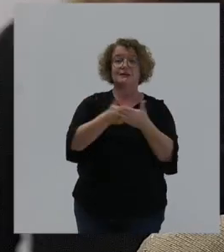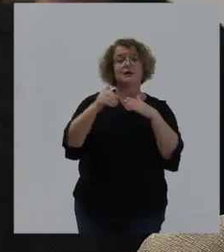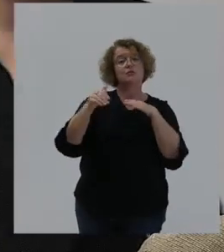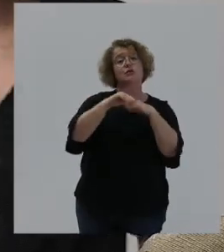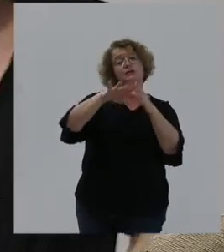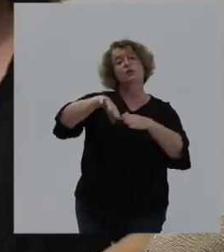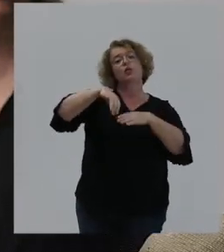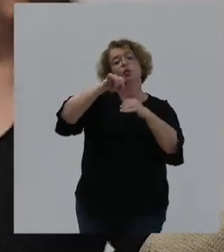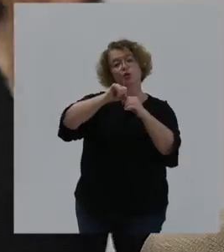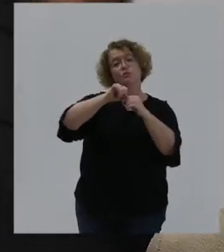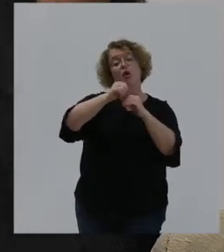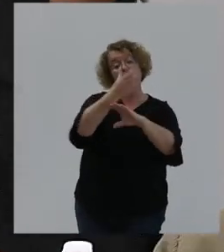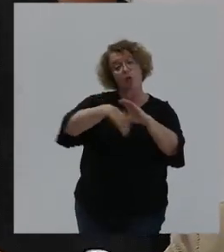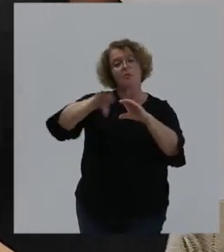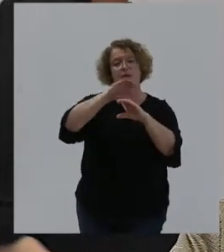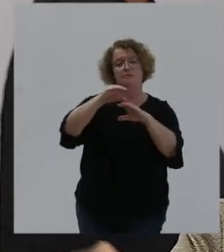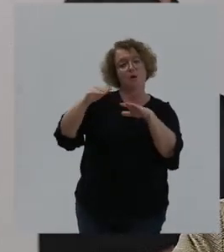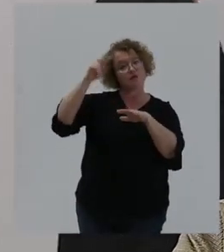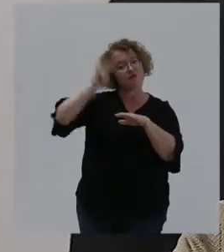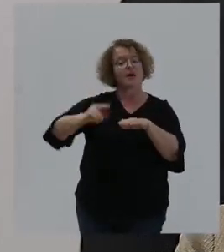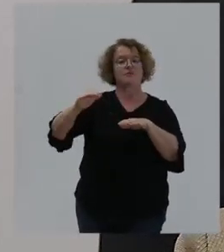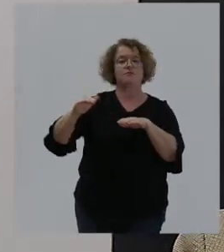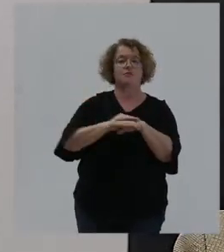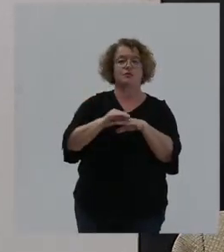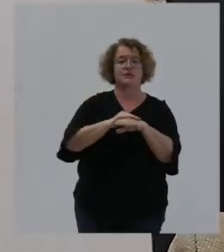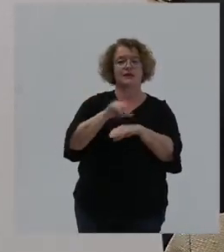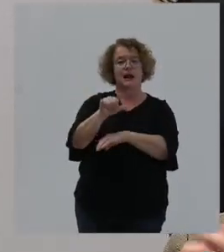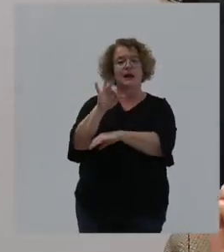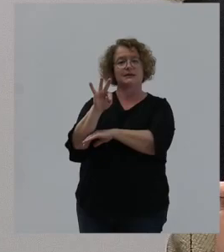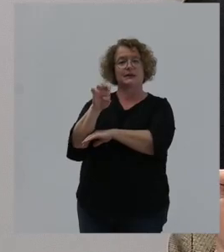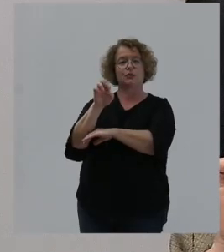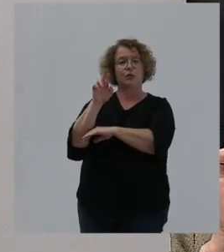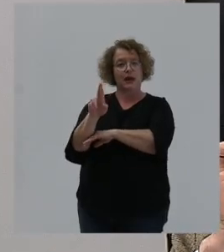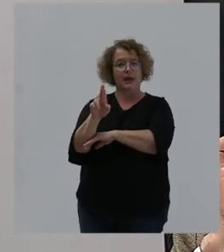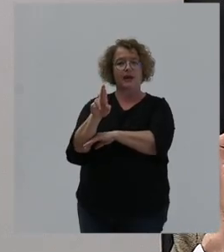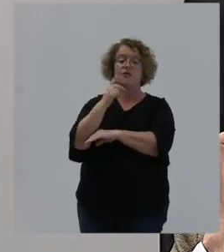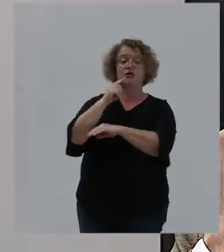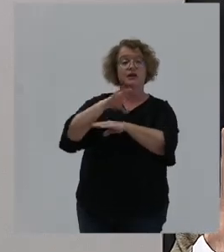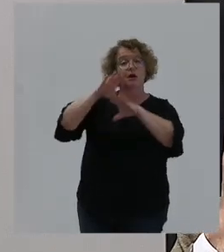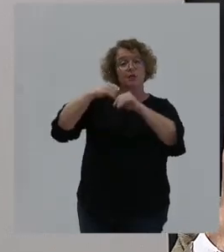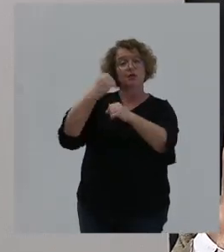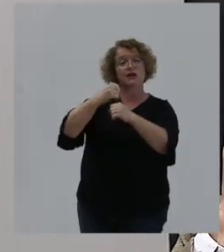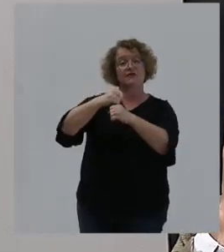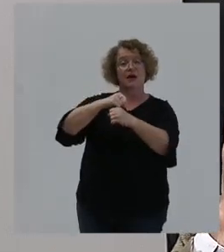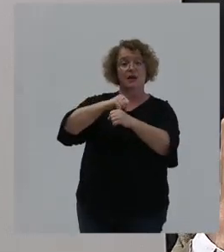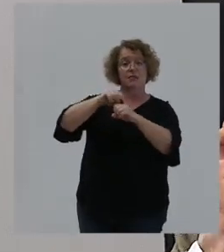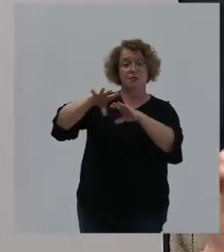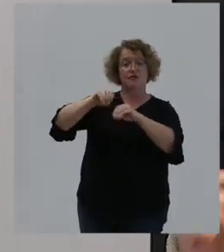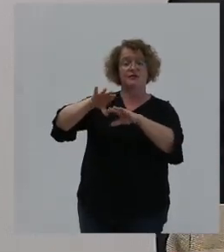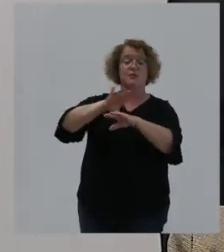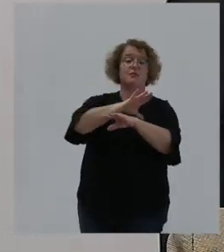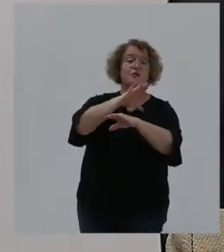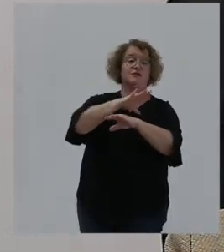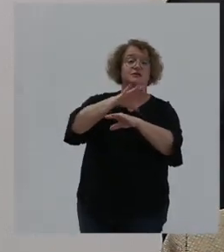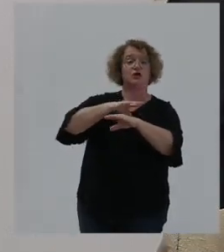être accompagnée d'une politique volontariste en ce qui concerne les ATER, pas seulement sur les postes d'enseignants-chercheurs vacants, mais aussi sur